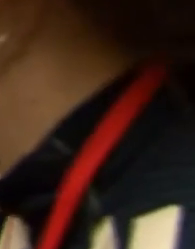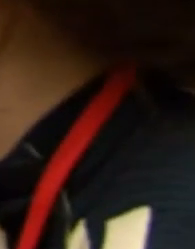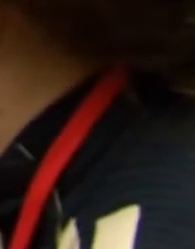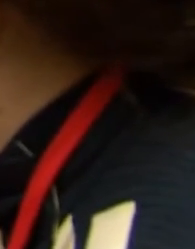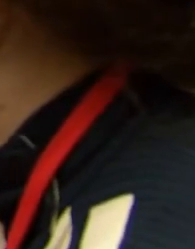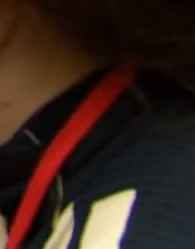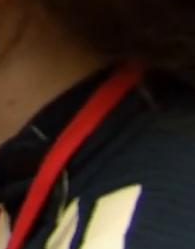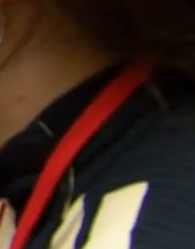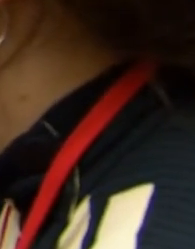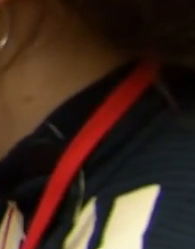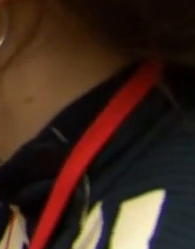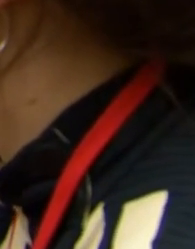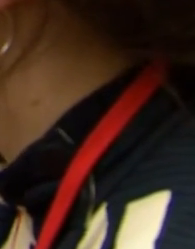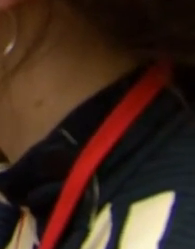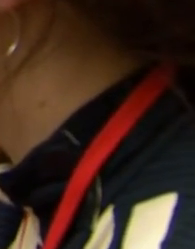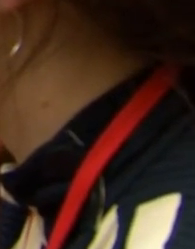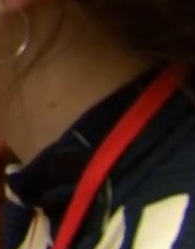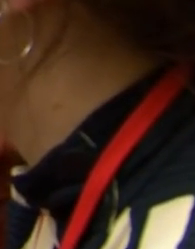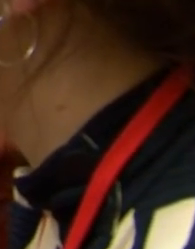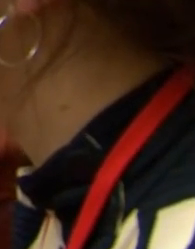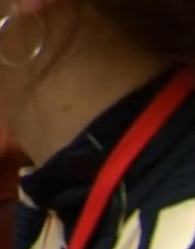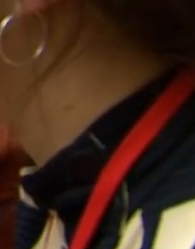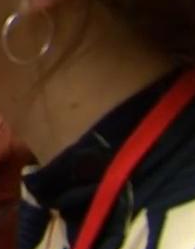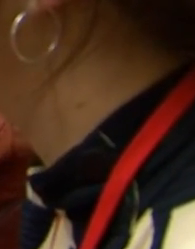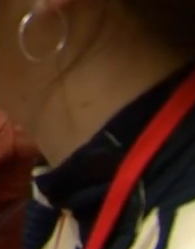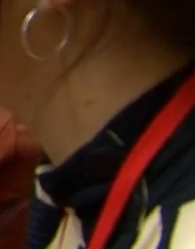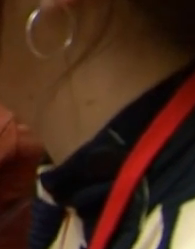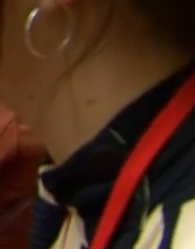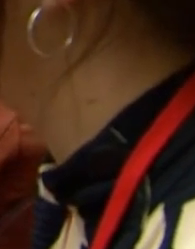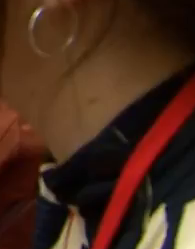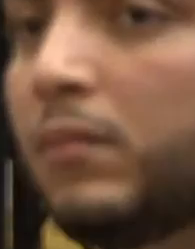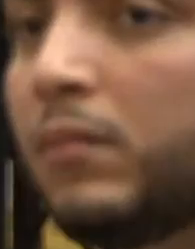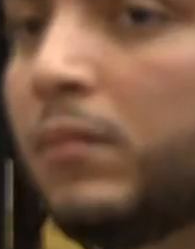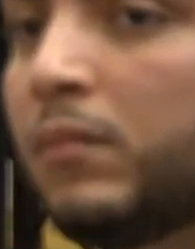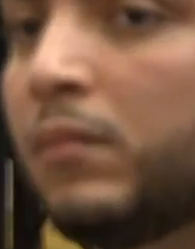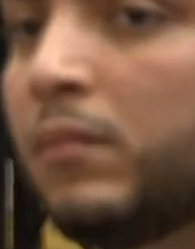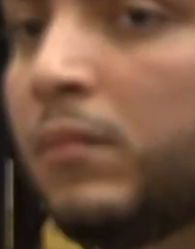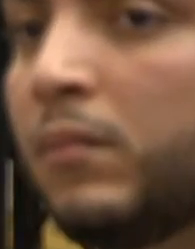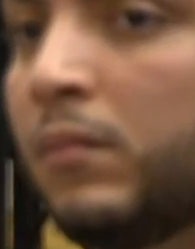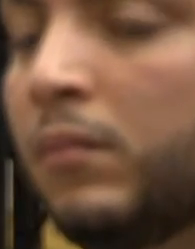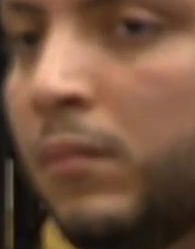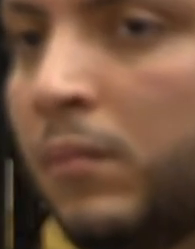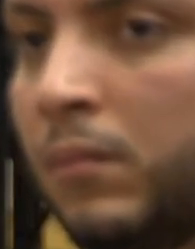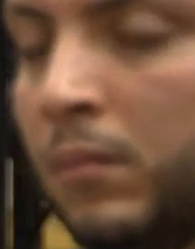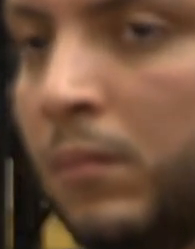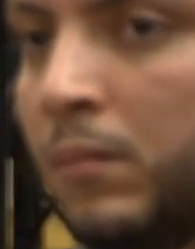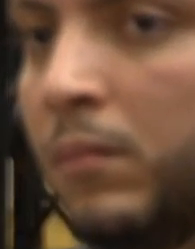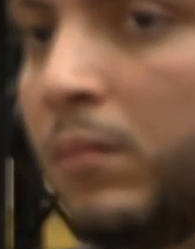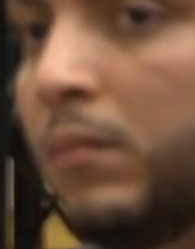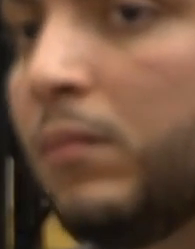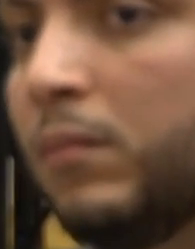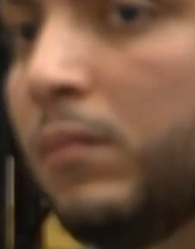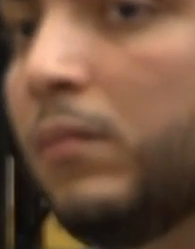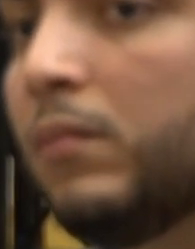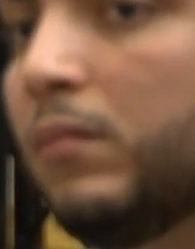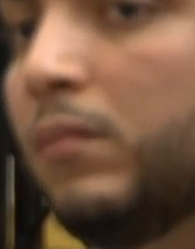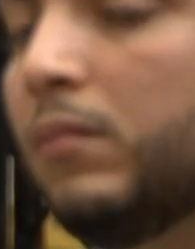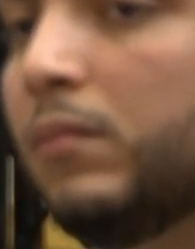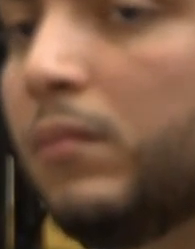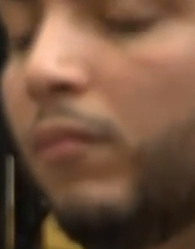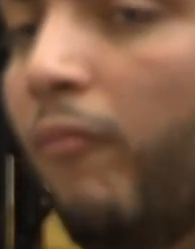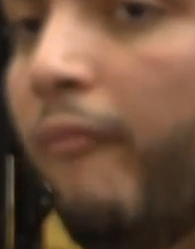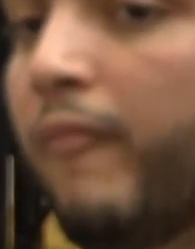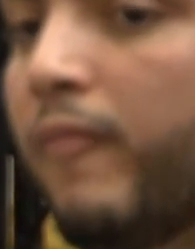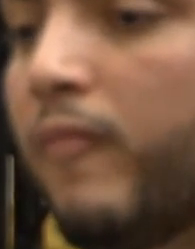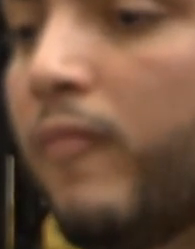fonctionne, merci. Le sixième chiffre qui me touche particulièrement, c'est qu'il y a un tiers des jeunes femmes entre 20 et 29 ans qui